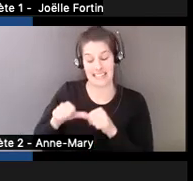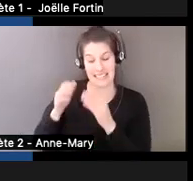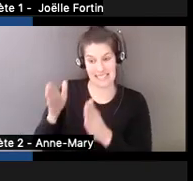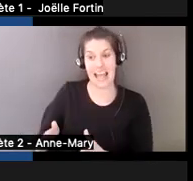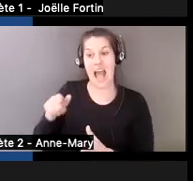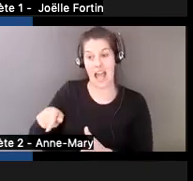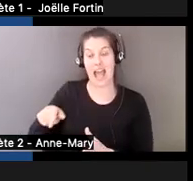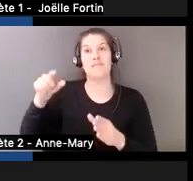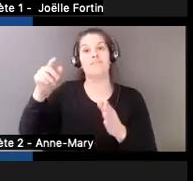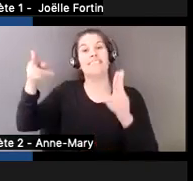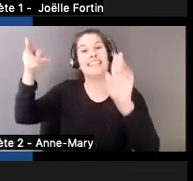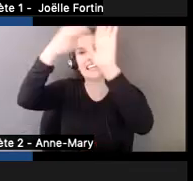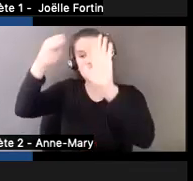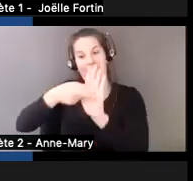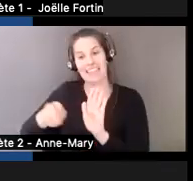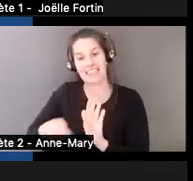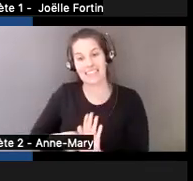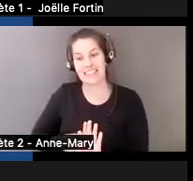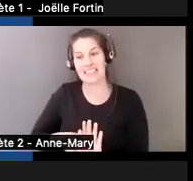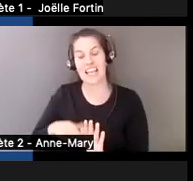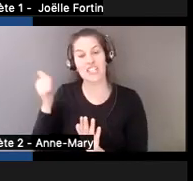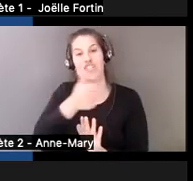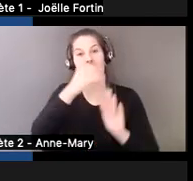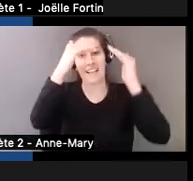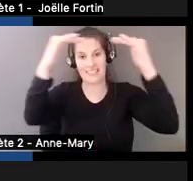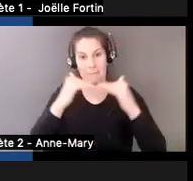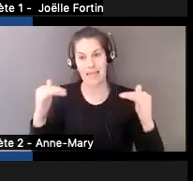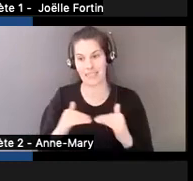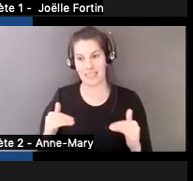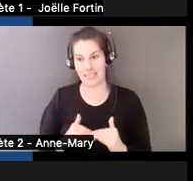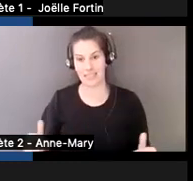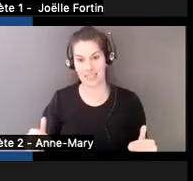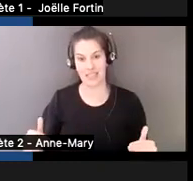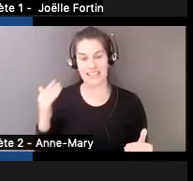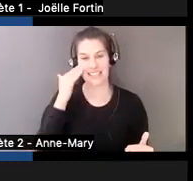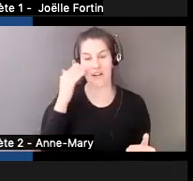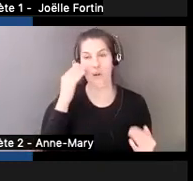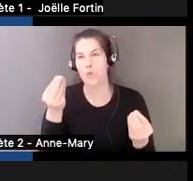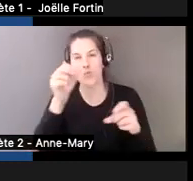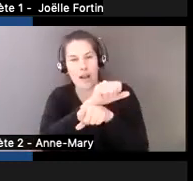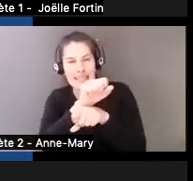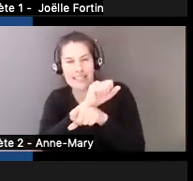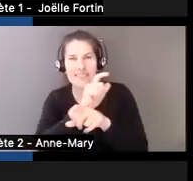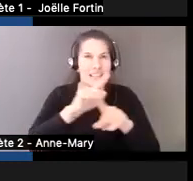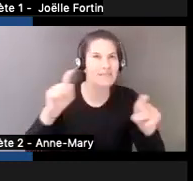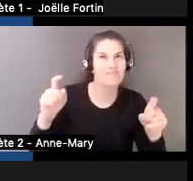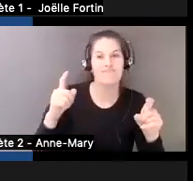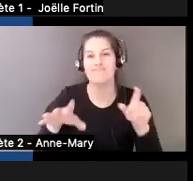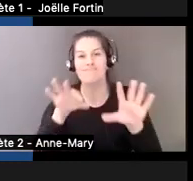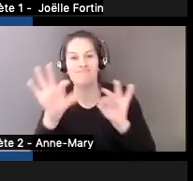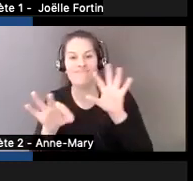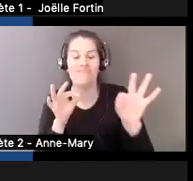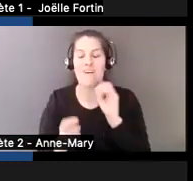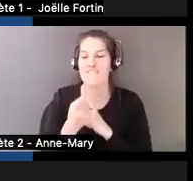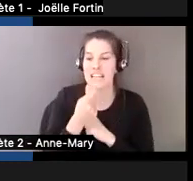tablette pour que les gens puissent comprendre où se trouvaient les activités. Et à l'extérieur, on a